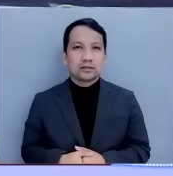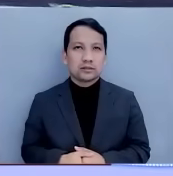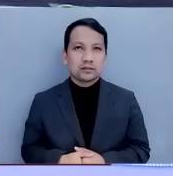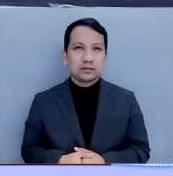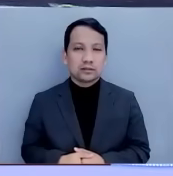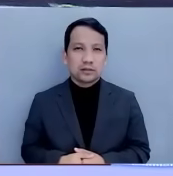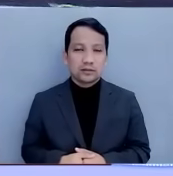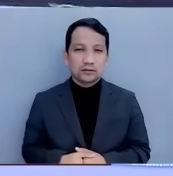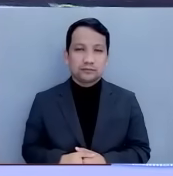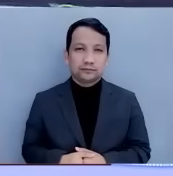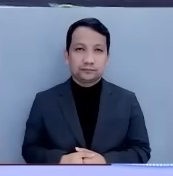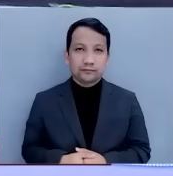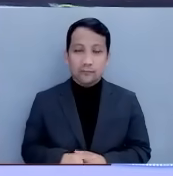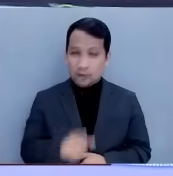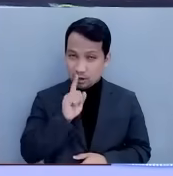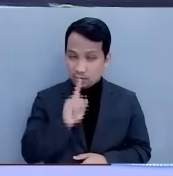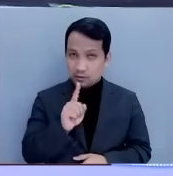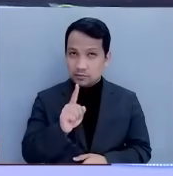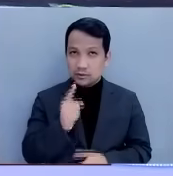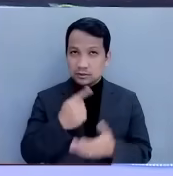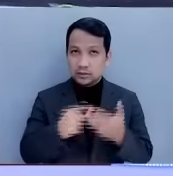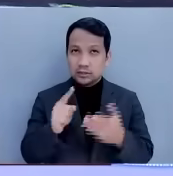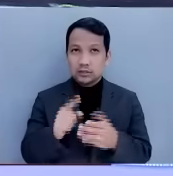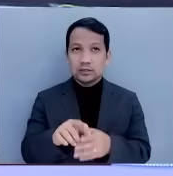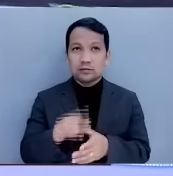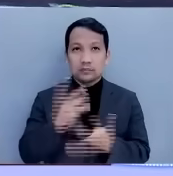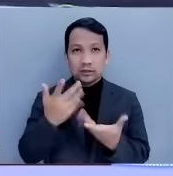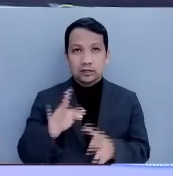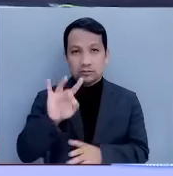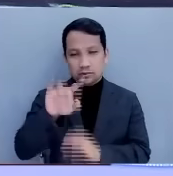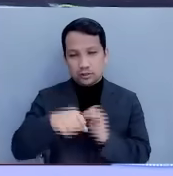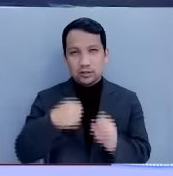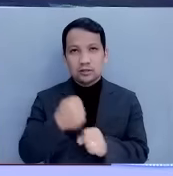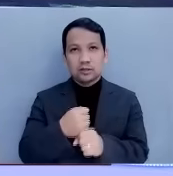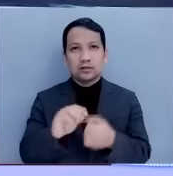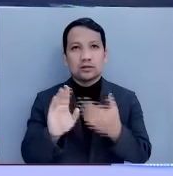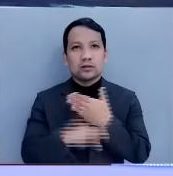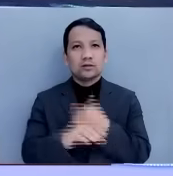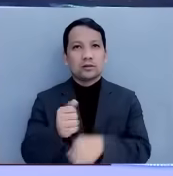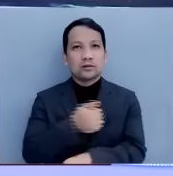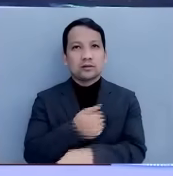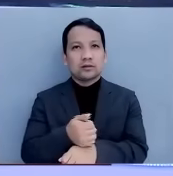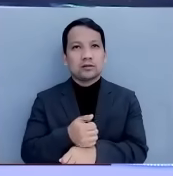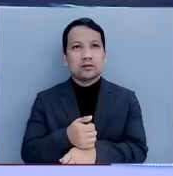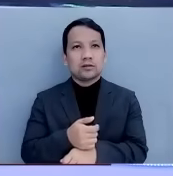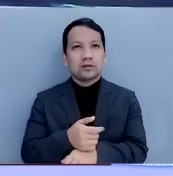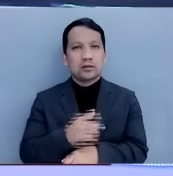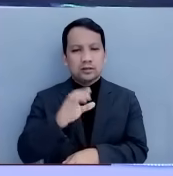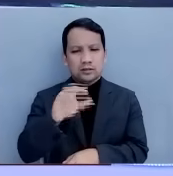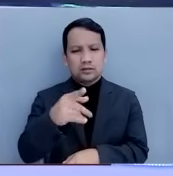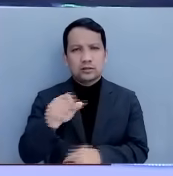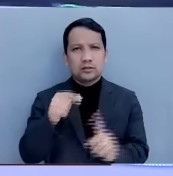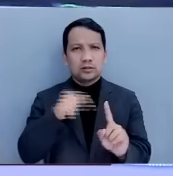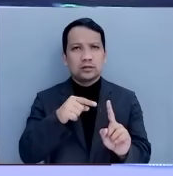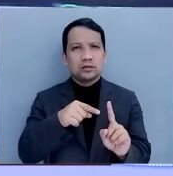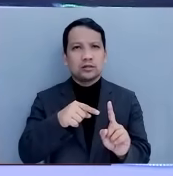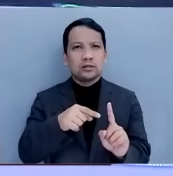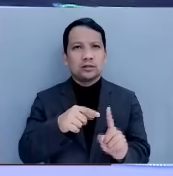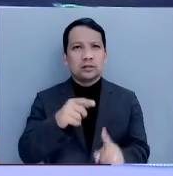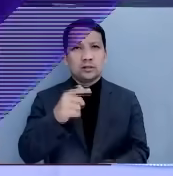Isa pang confirmed, after 8 years, may comeback album ang Chandelier singer na si